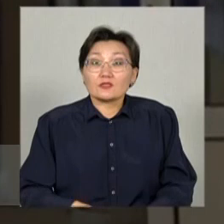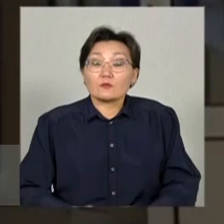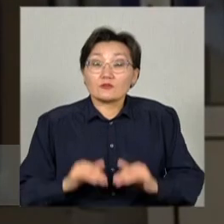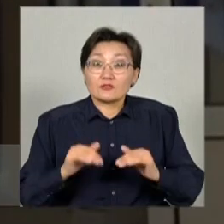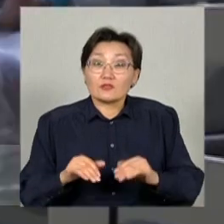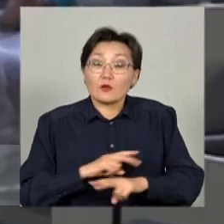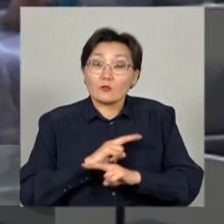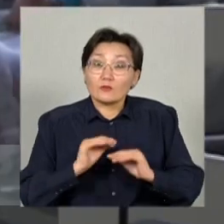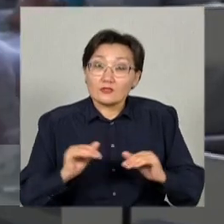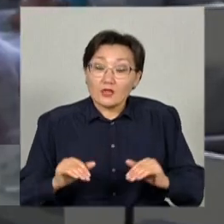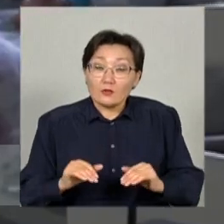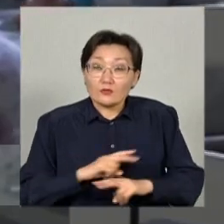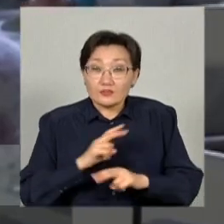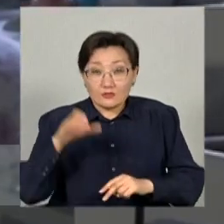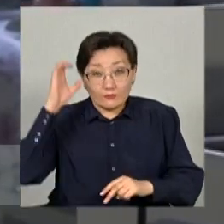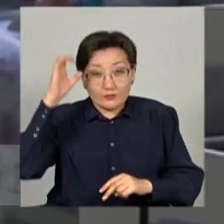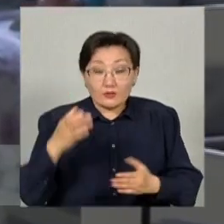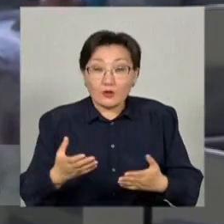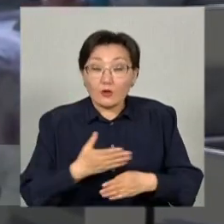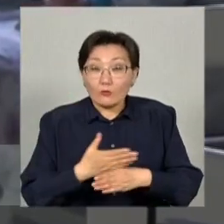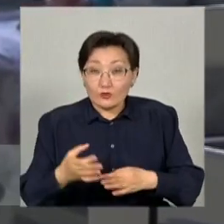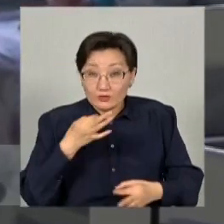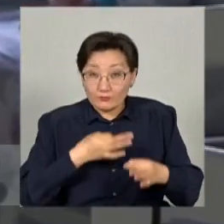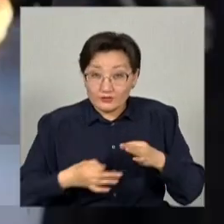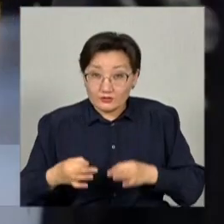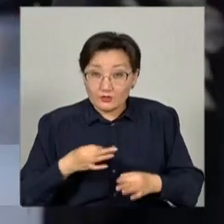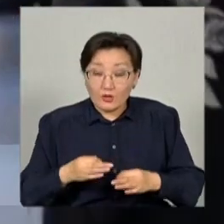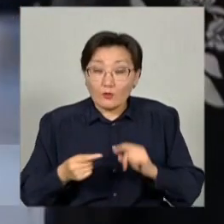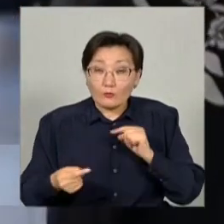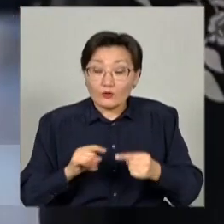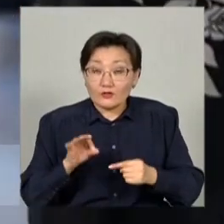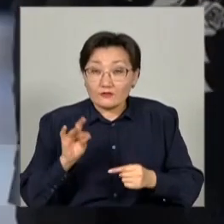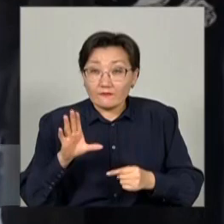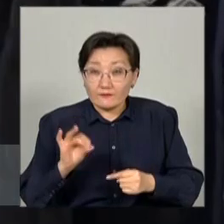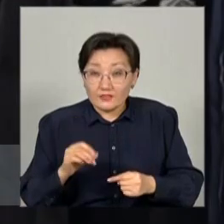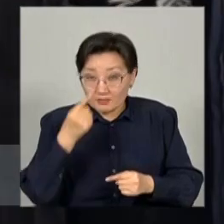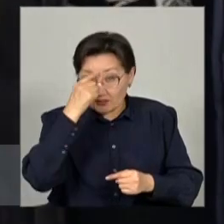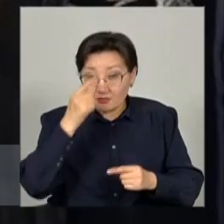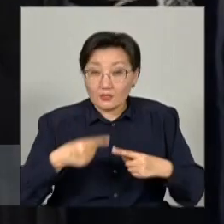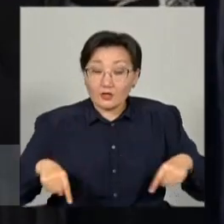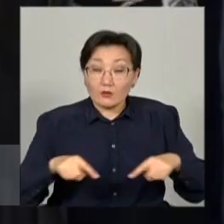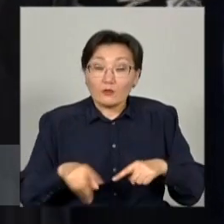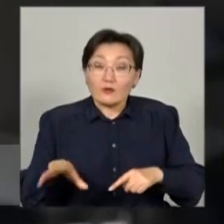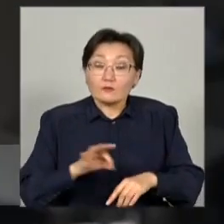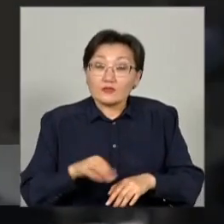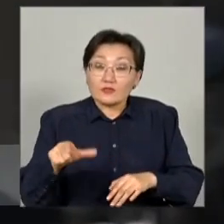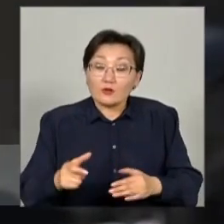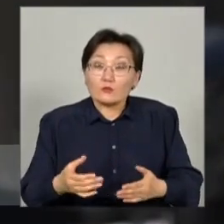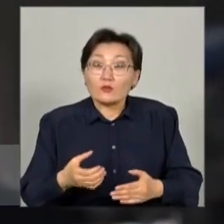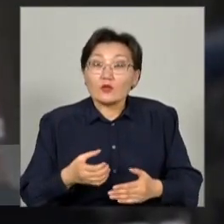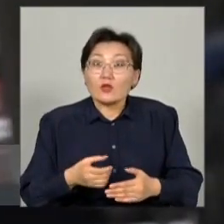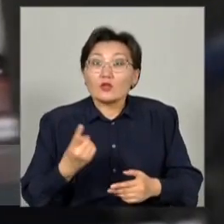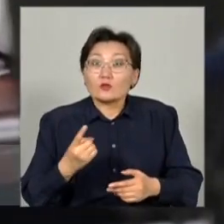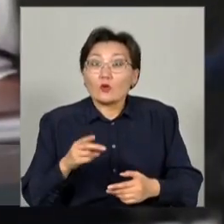детей, скончавшихся в Узбекистане после приема лекарственного препарата против ОРВИ индийской компании. Все больные принимали сироп